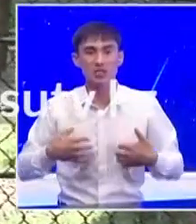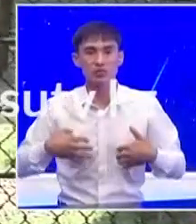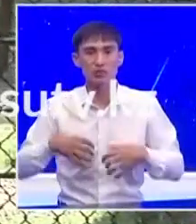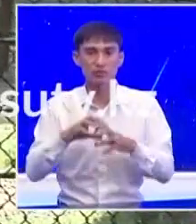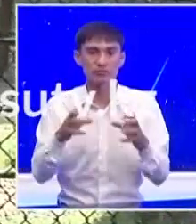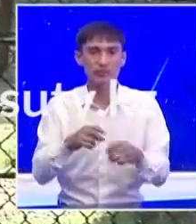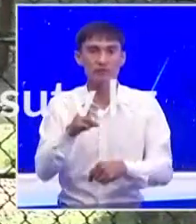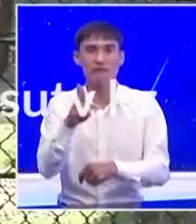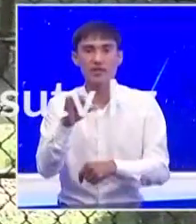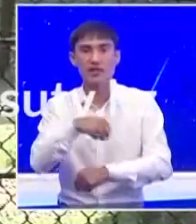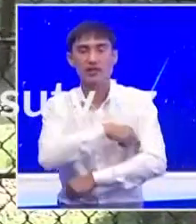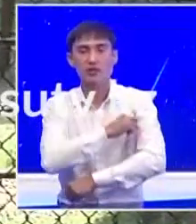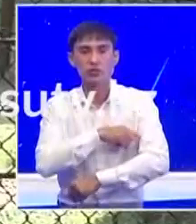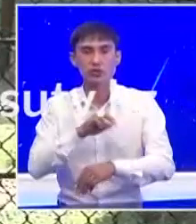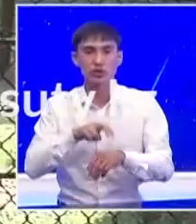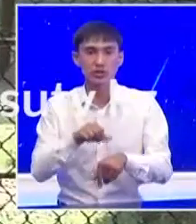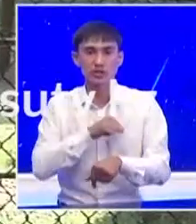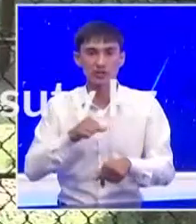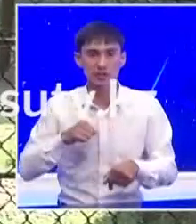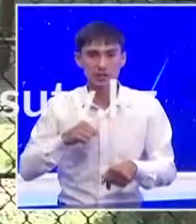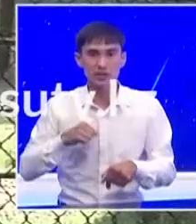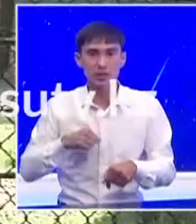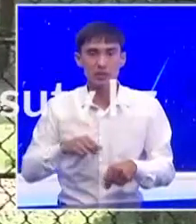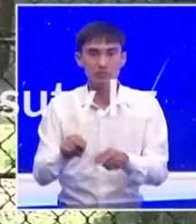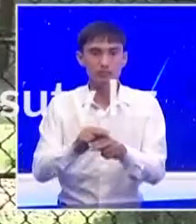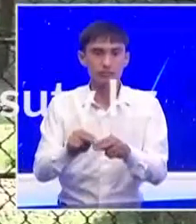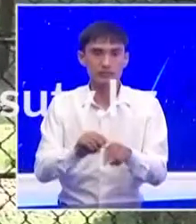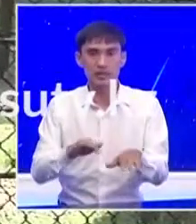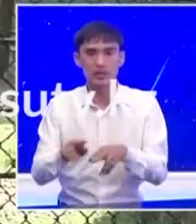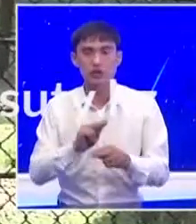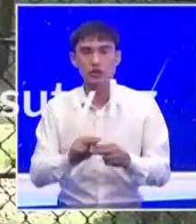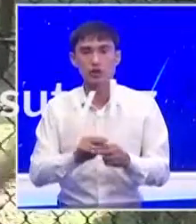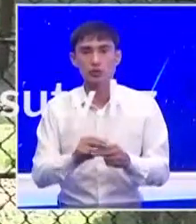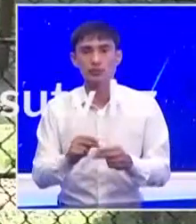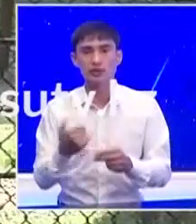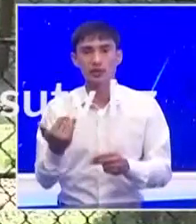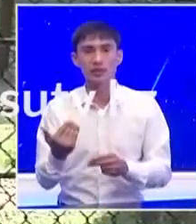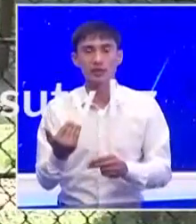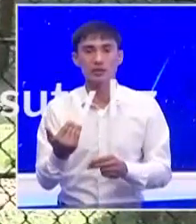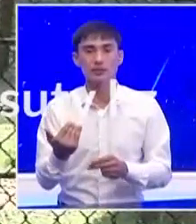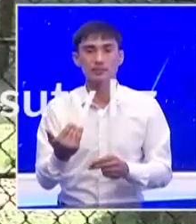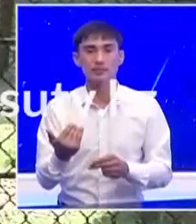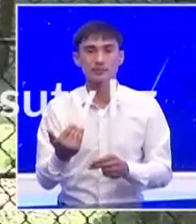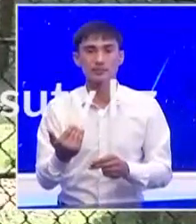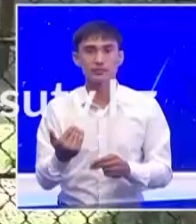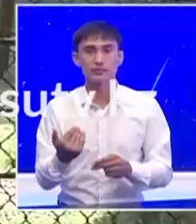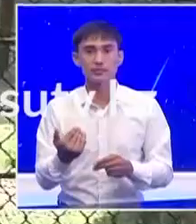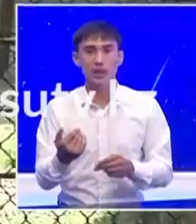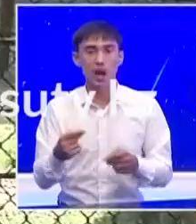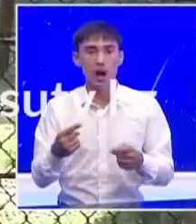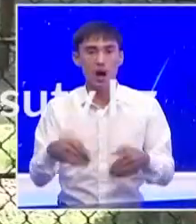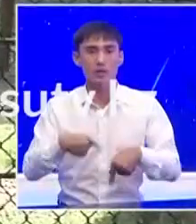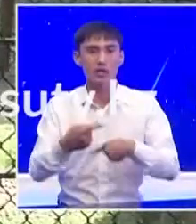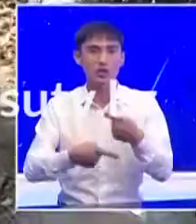на ветеринарную часть или там самим принимать меры к их лечению. И для определять